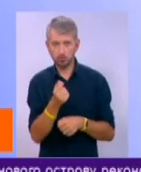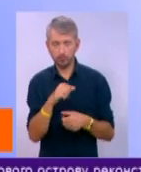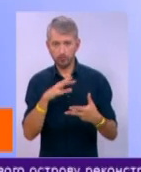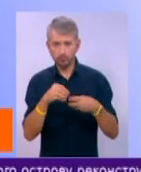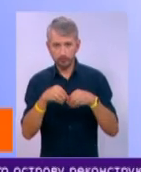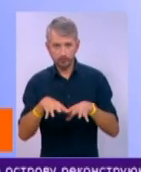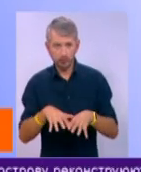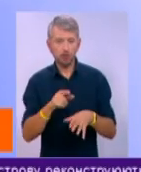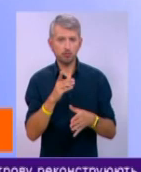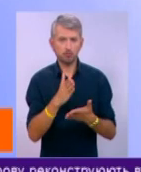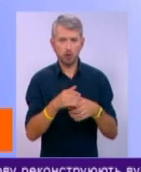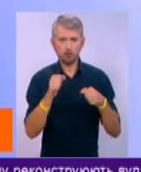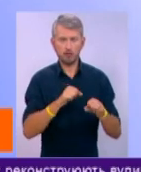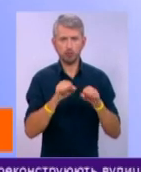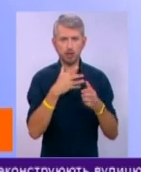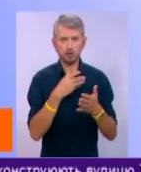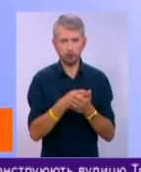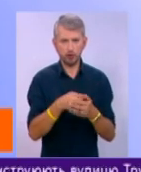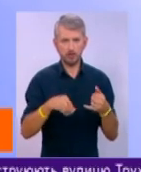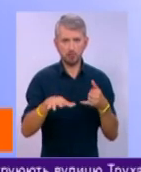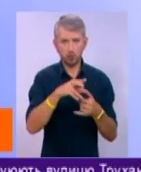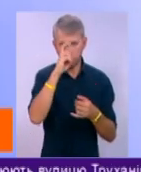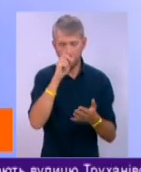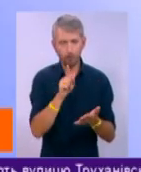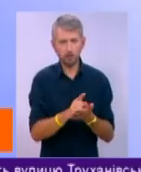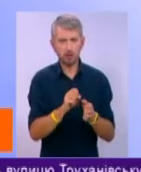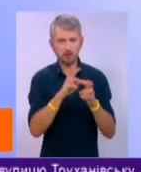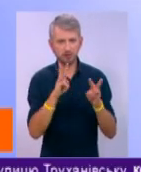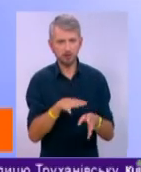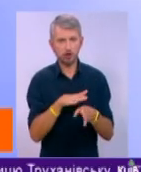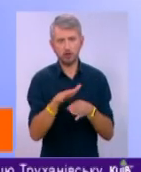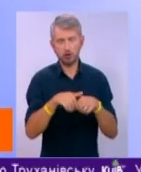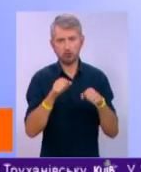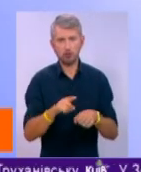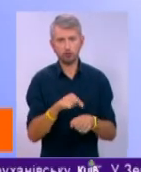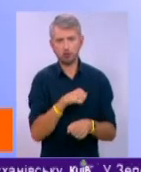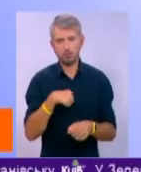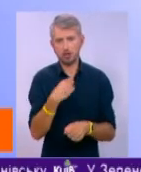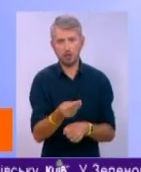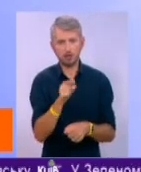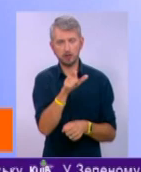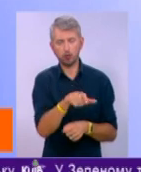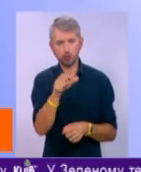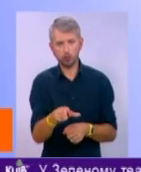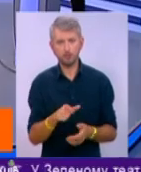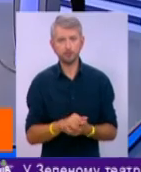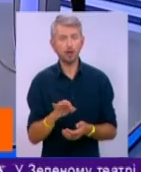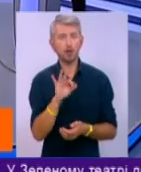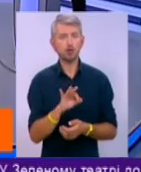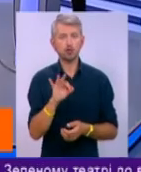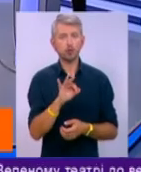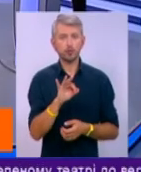розпорядження своєї землі. І держава повинна забезпечити реалізацію тих прав, які вона сама надала цим особам. Щодо